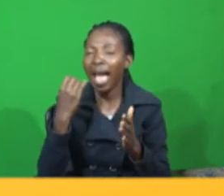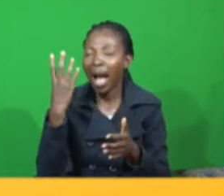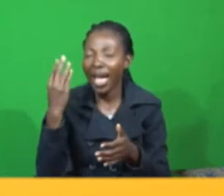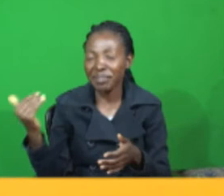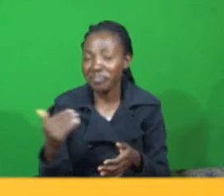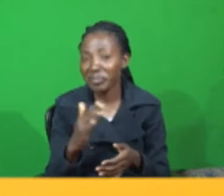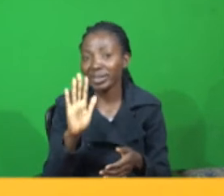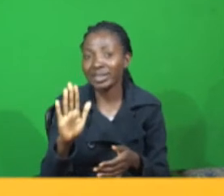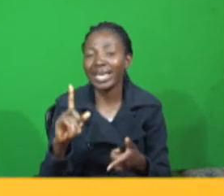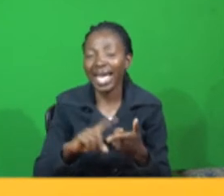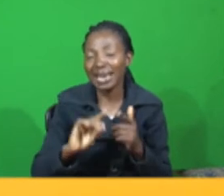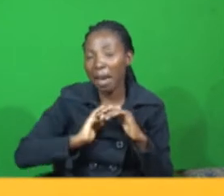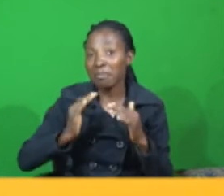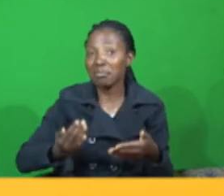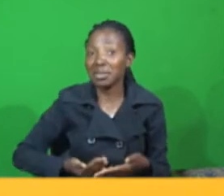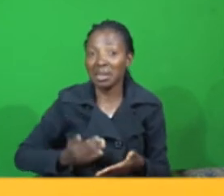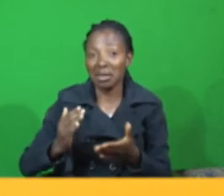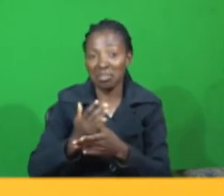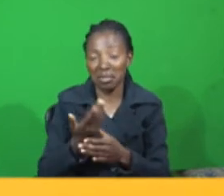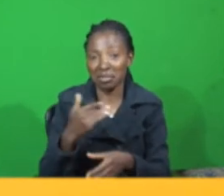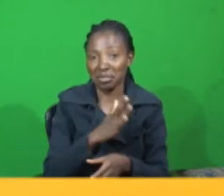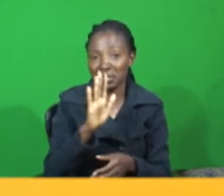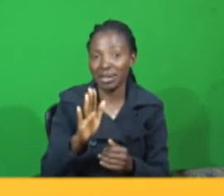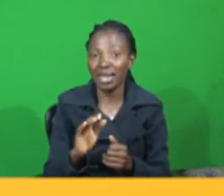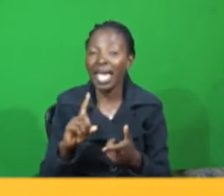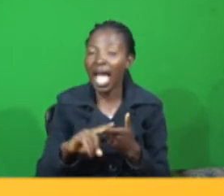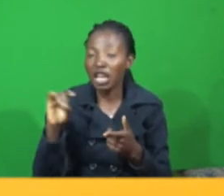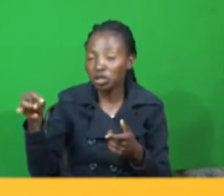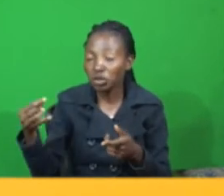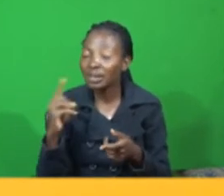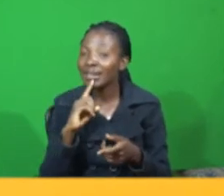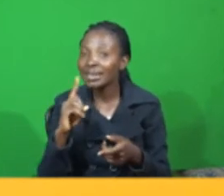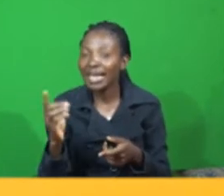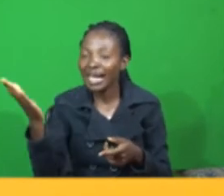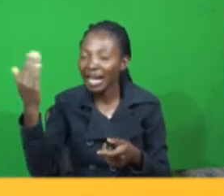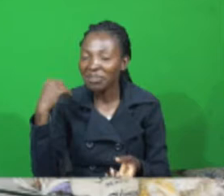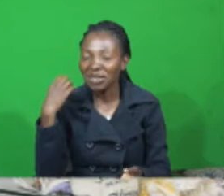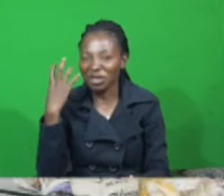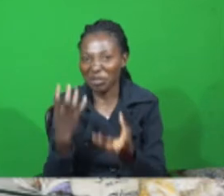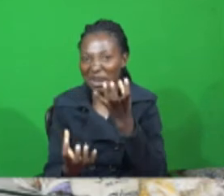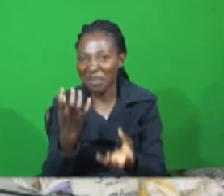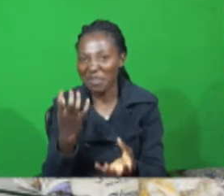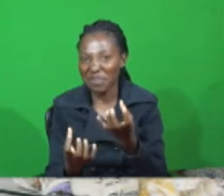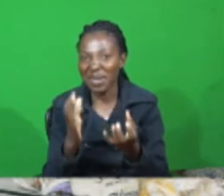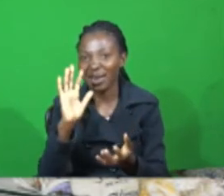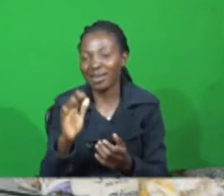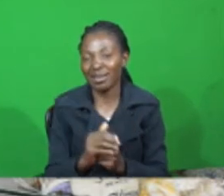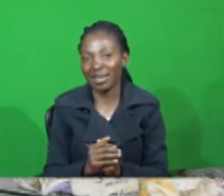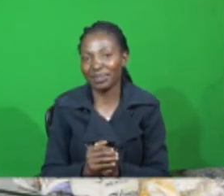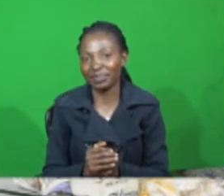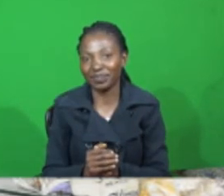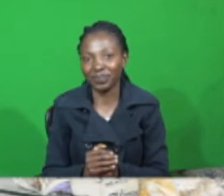upombwe. Ava nemimba noupombwe hwake. Judha akati uyai naye apiswe.